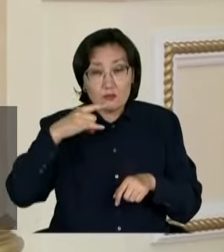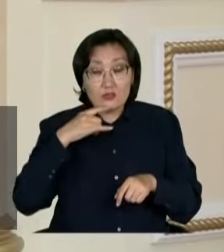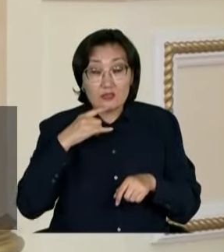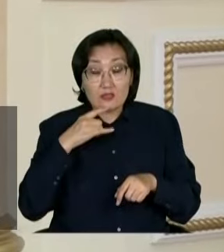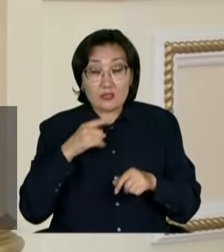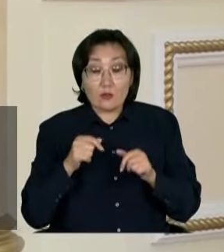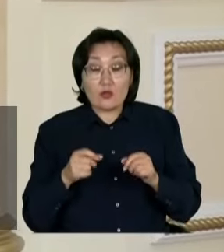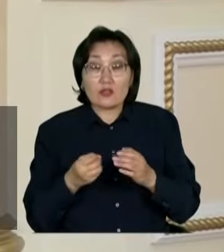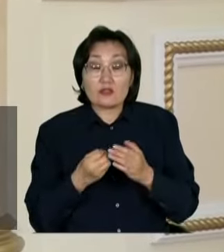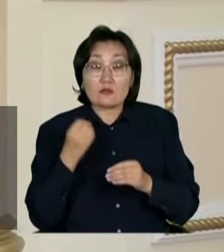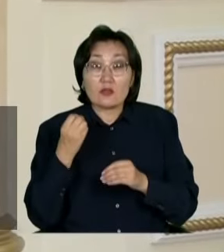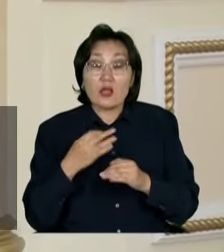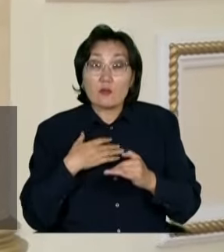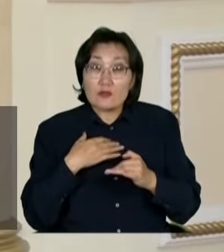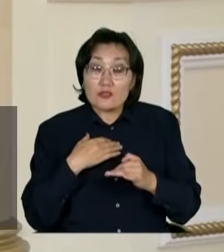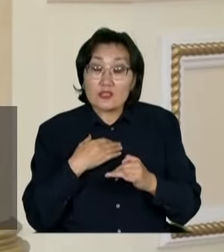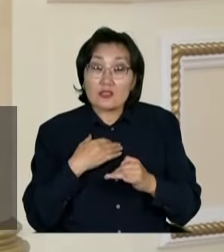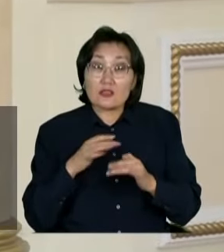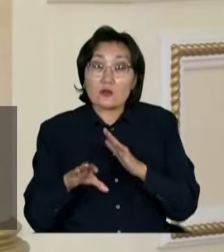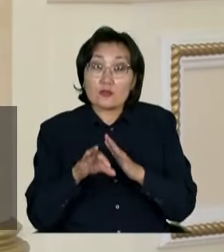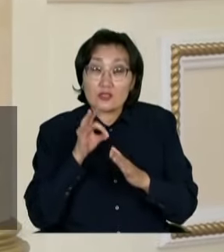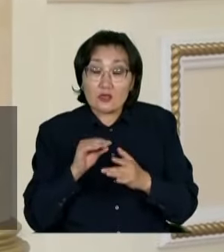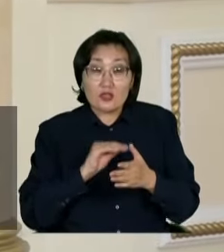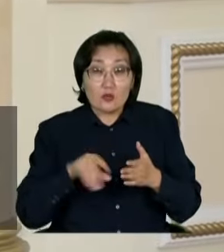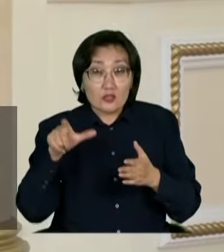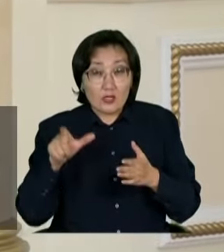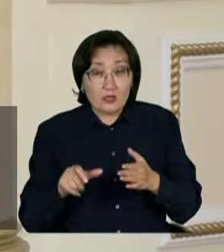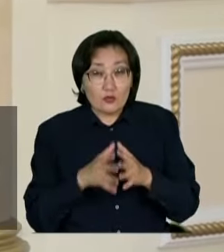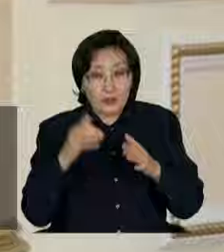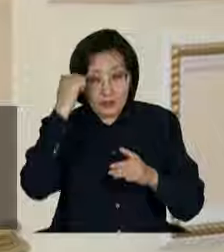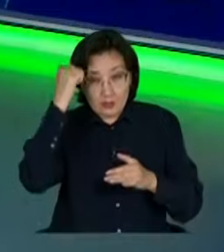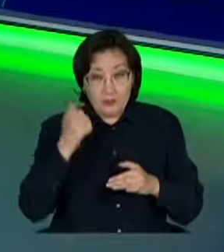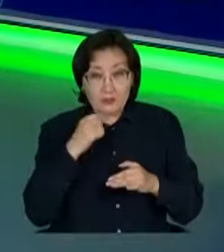дейді. Бізді елеп ескеріп жатқан жазушы ағаларымызға көп-көп рахмет.